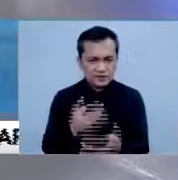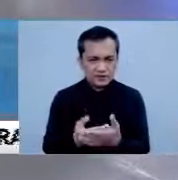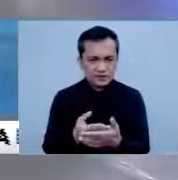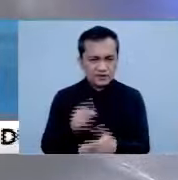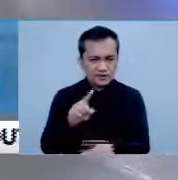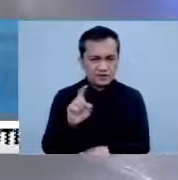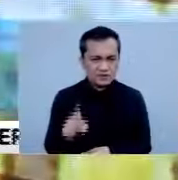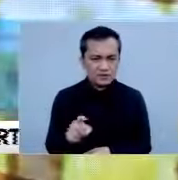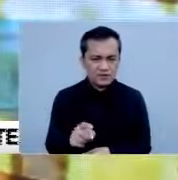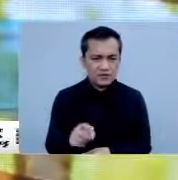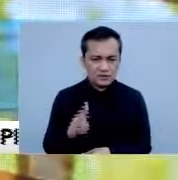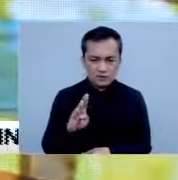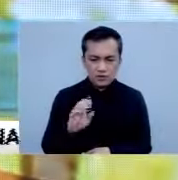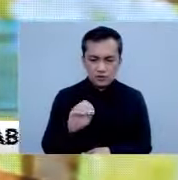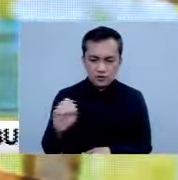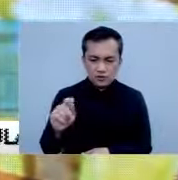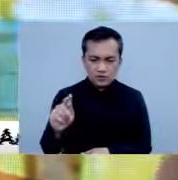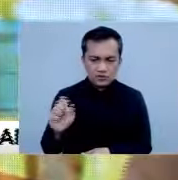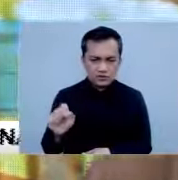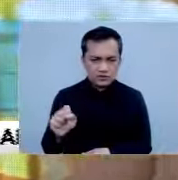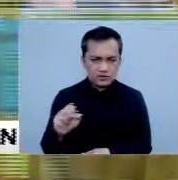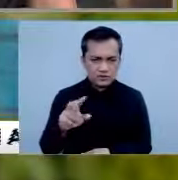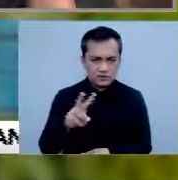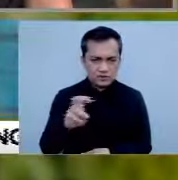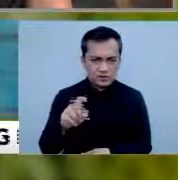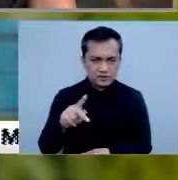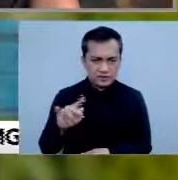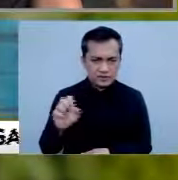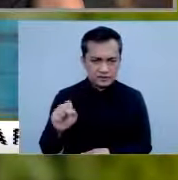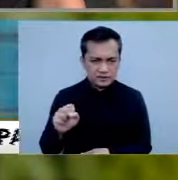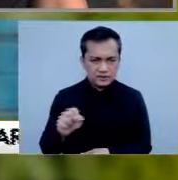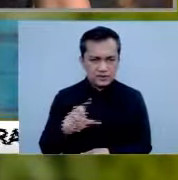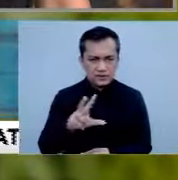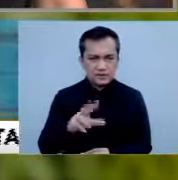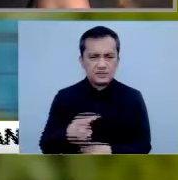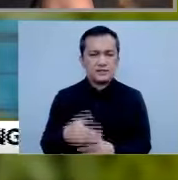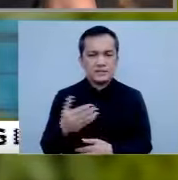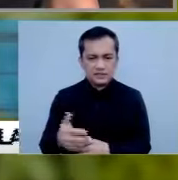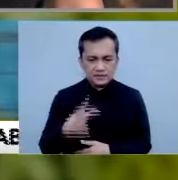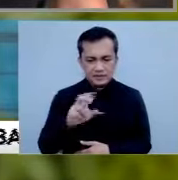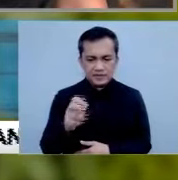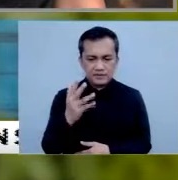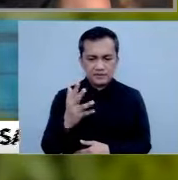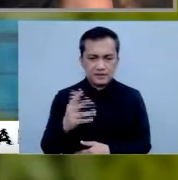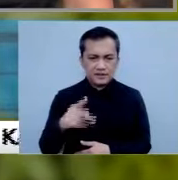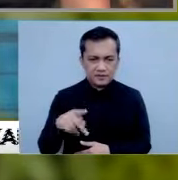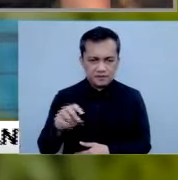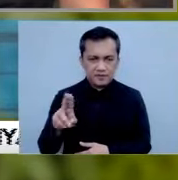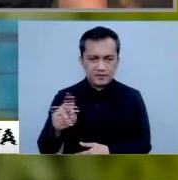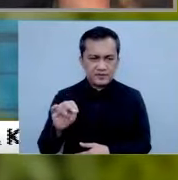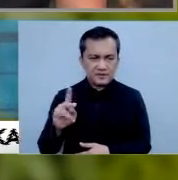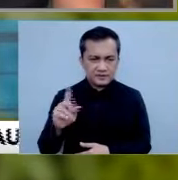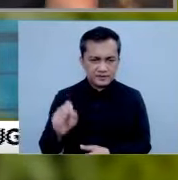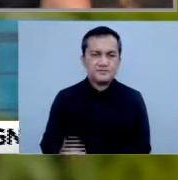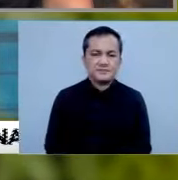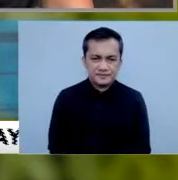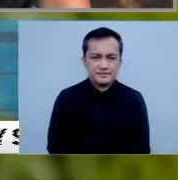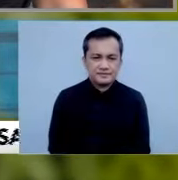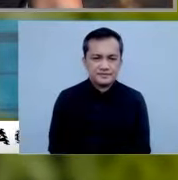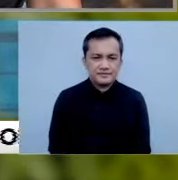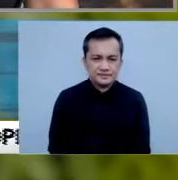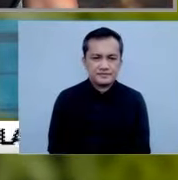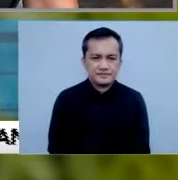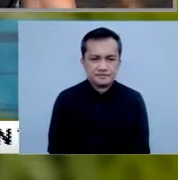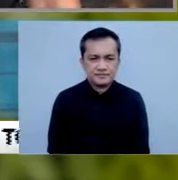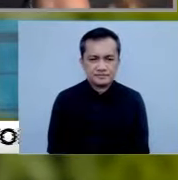Actually, yung boots, meron siyang 200 pounds and then 350 pounds. Okay. So it's for, yeah.